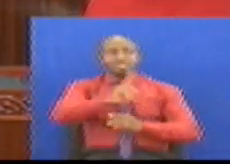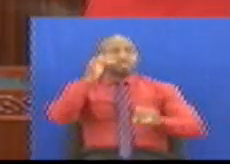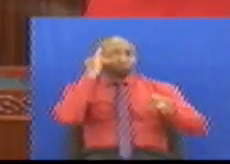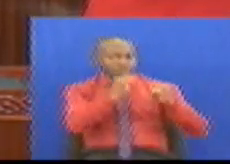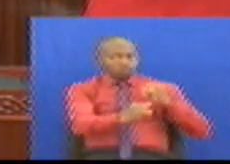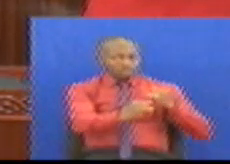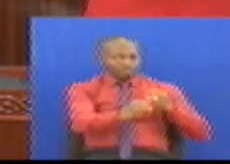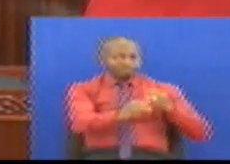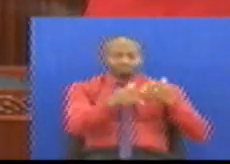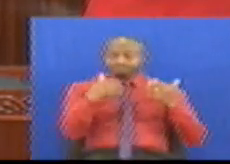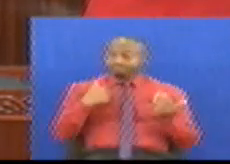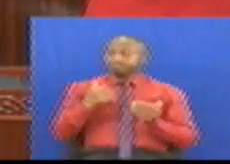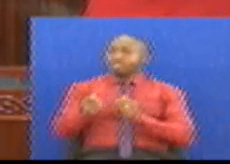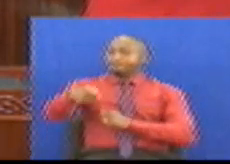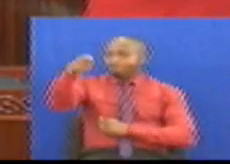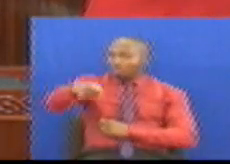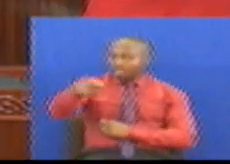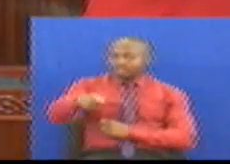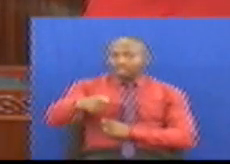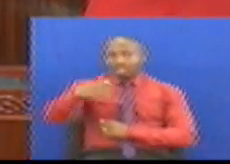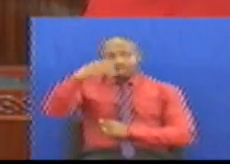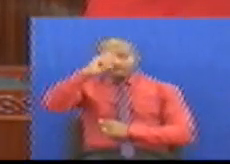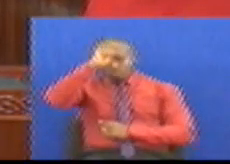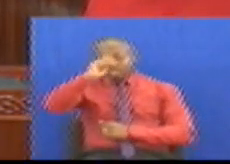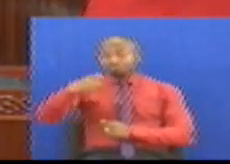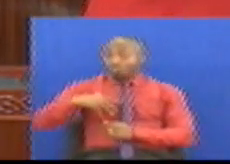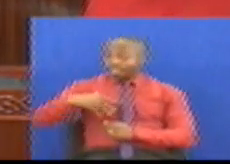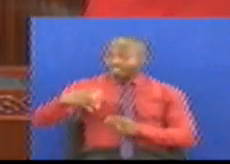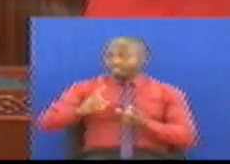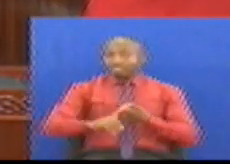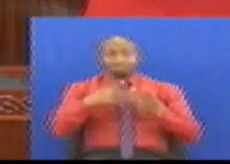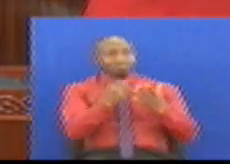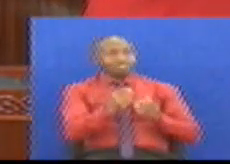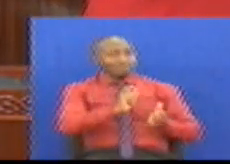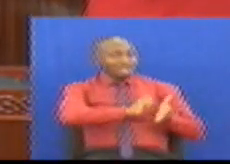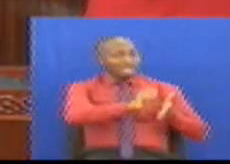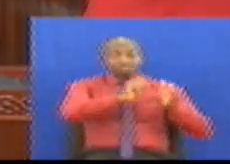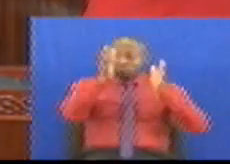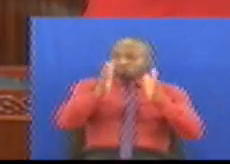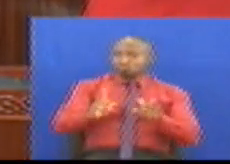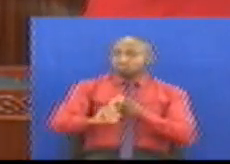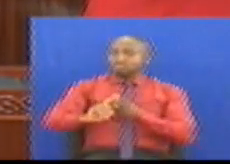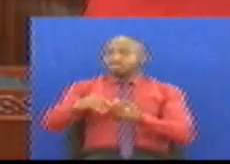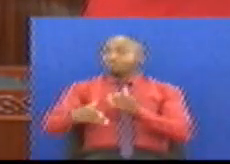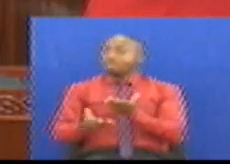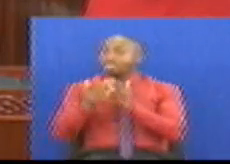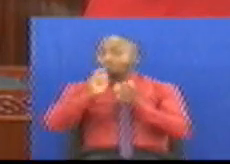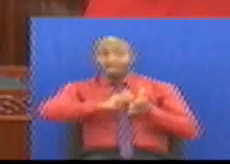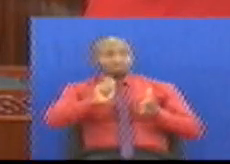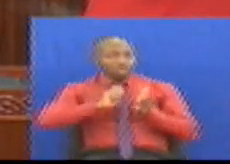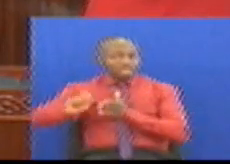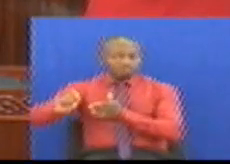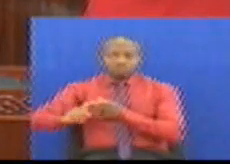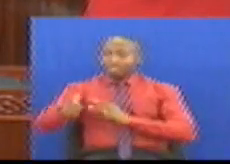speaker, nimpongeze sana mheshimiwa waziri Jafo na mheshimiwa manaibu waziri wote na makatibu na katibu mkuu na manaibu katibu wakuu.